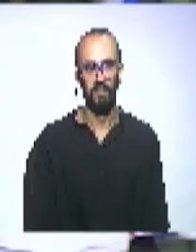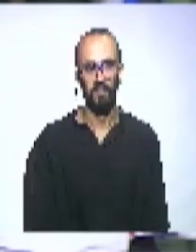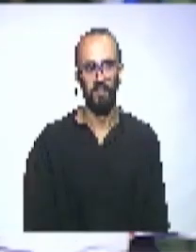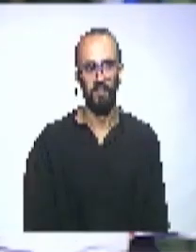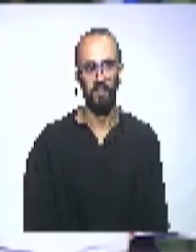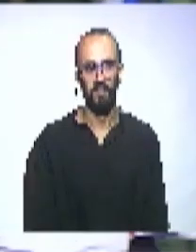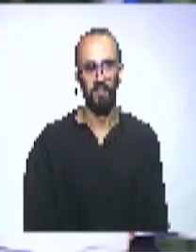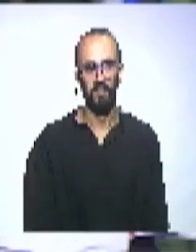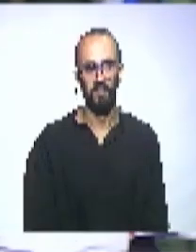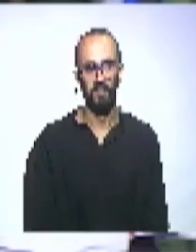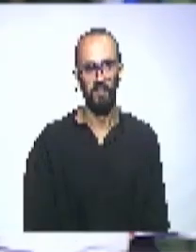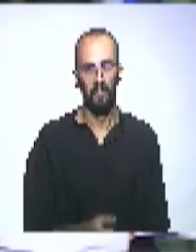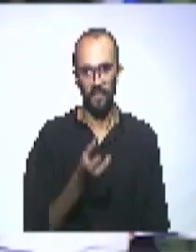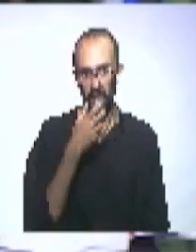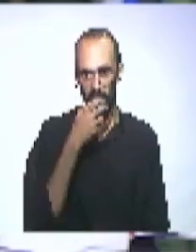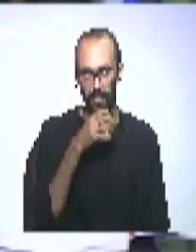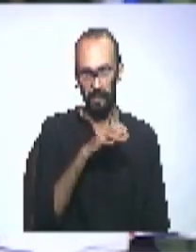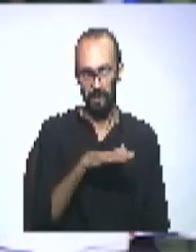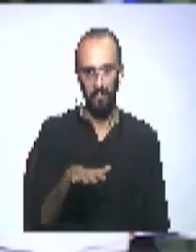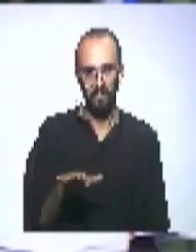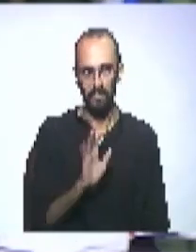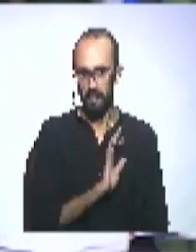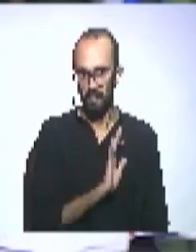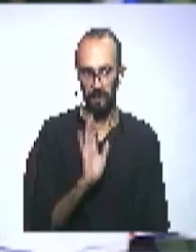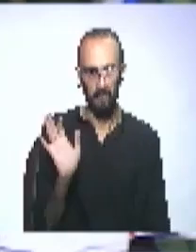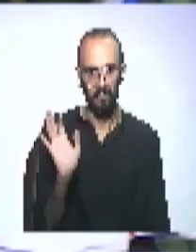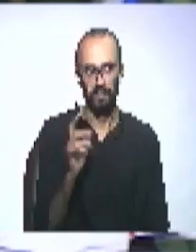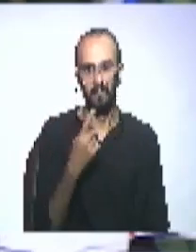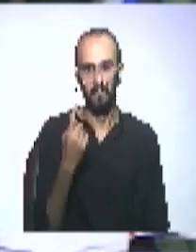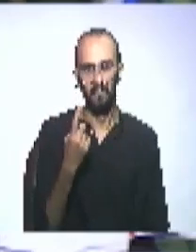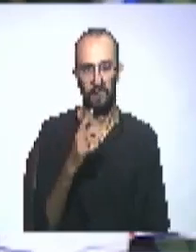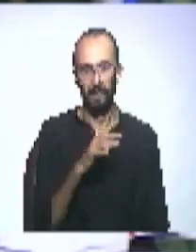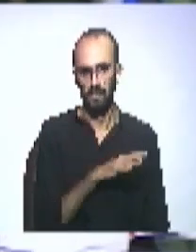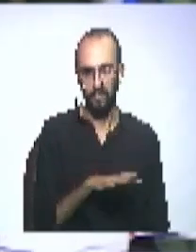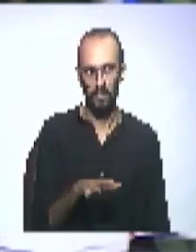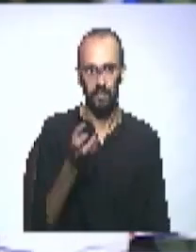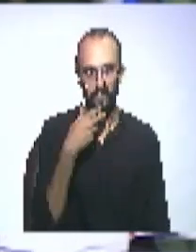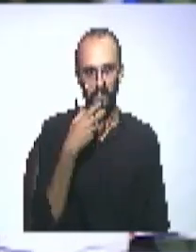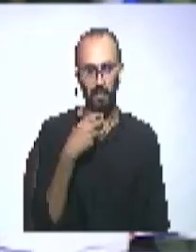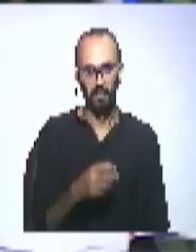انت بتعمل ايه اصلا عشان اقدر ان انا. احنا هناخد التفاح ده كده من غير ما نسويه من غير اي حاجه على الني كده.